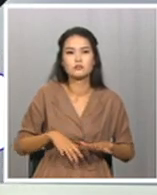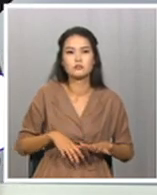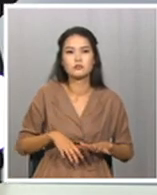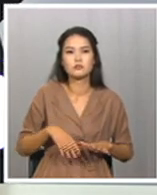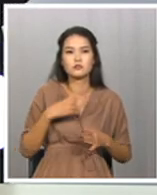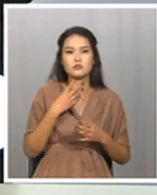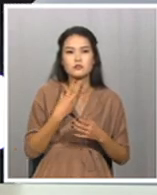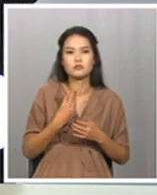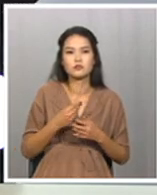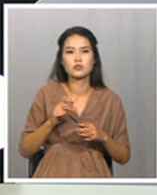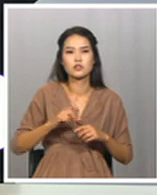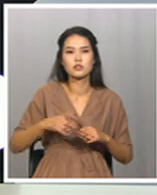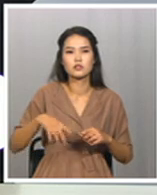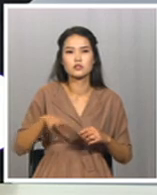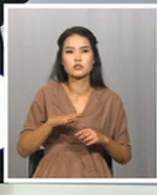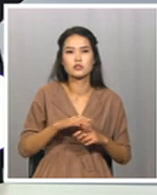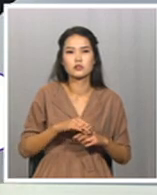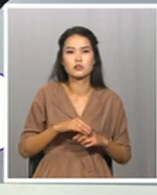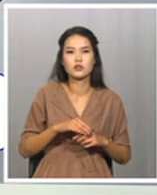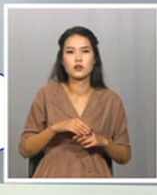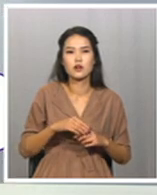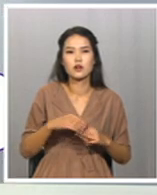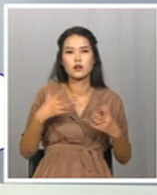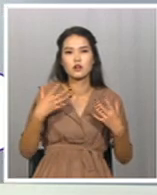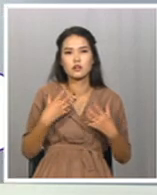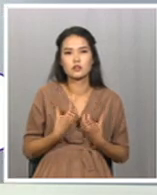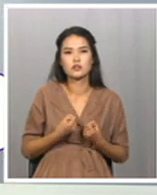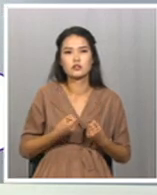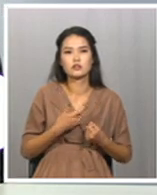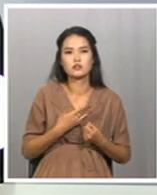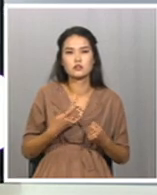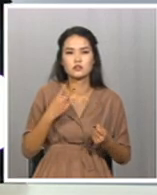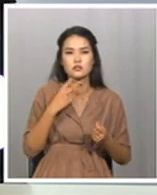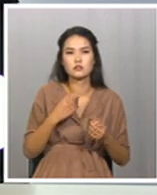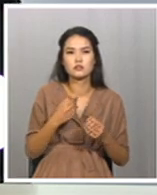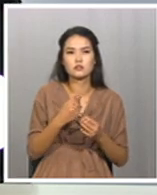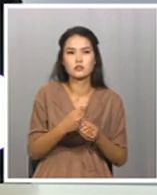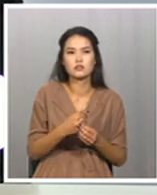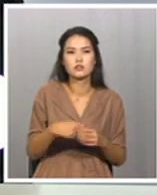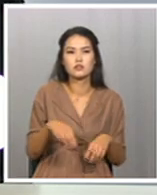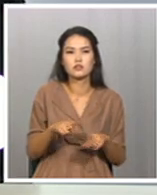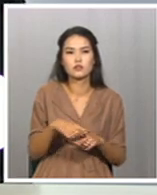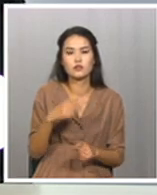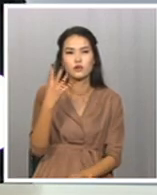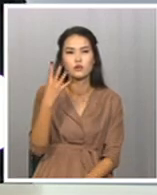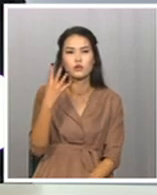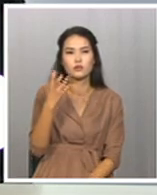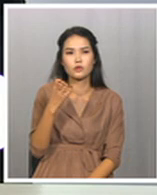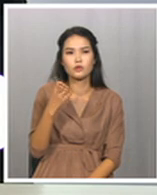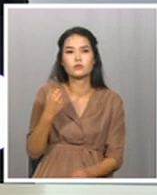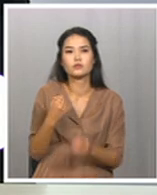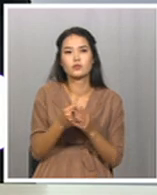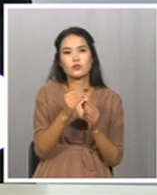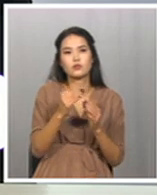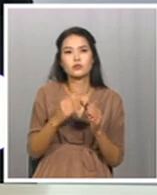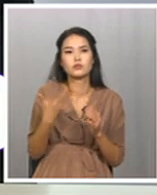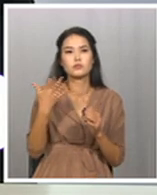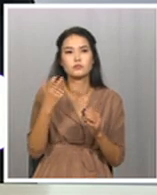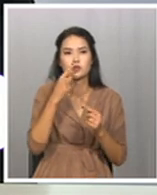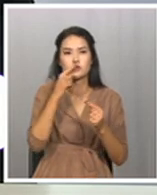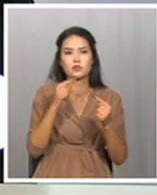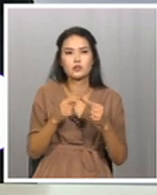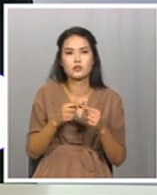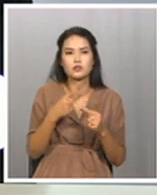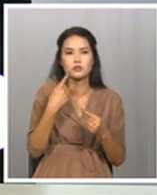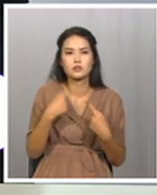егіншілік, яғни байырғы дәстүрлер әлі жалғасып келе жатыр, соған байланысты 400-500 доллар арасындағы айырмашылықты көріп